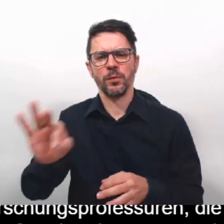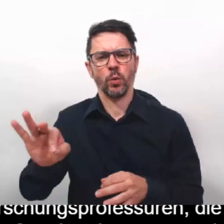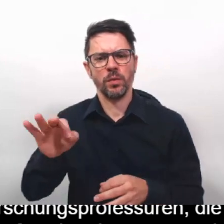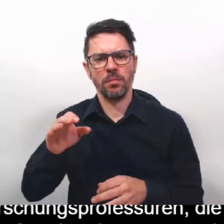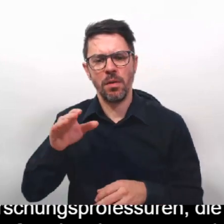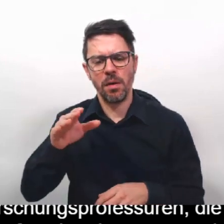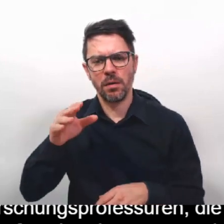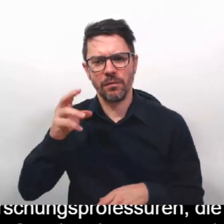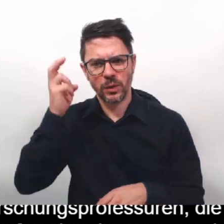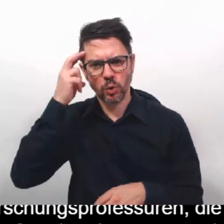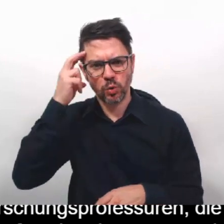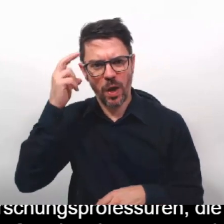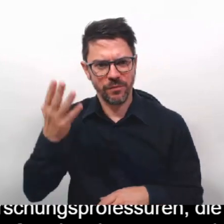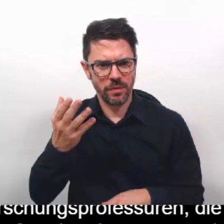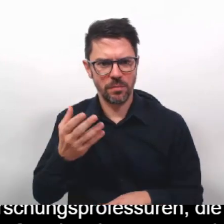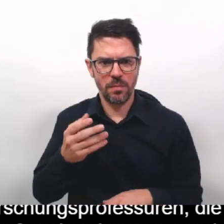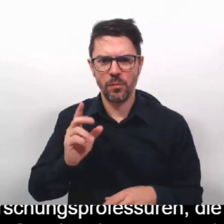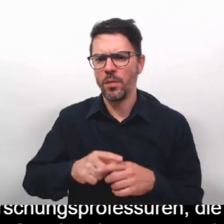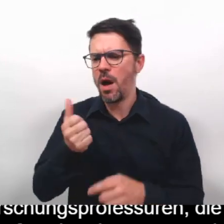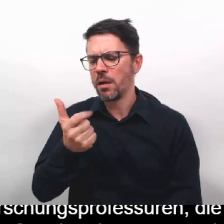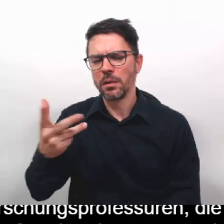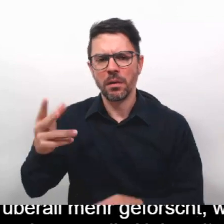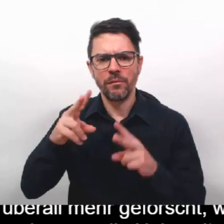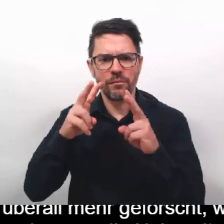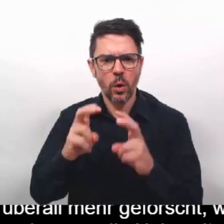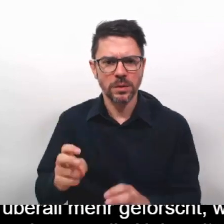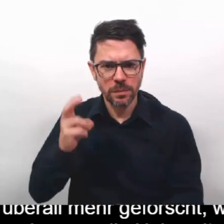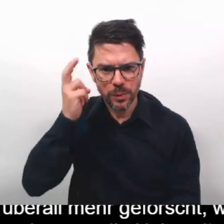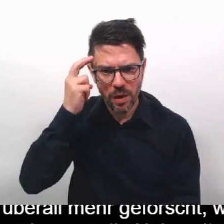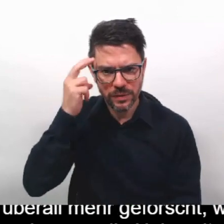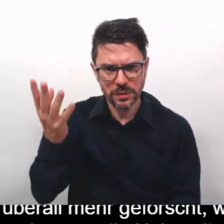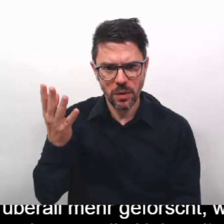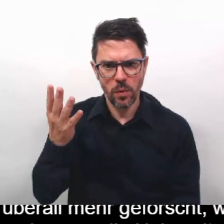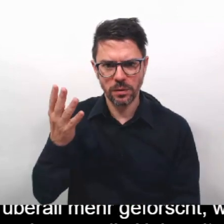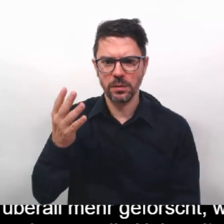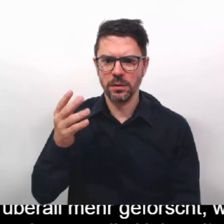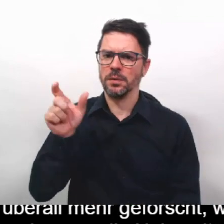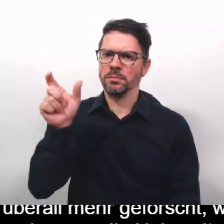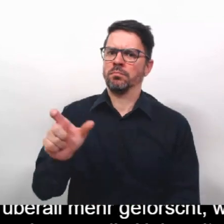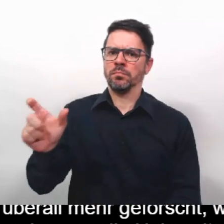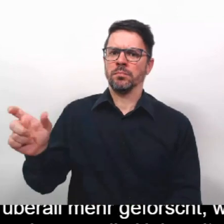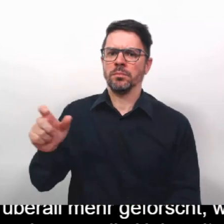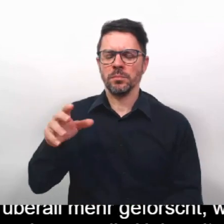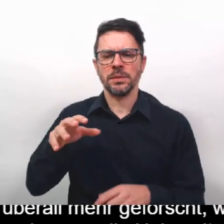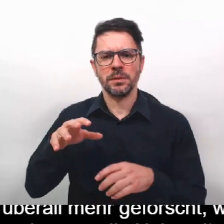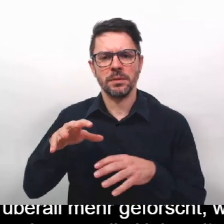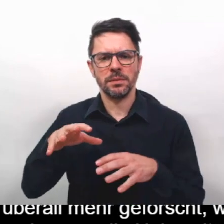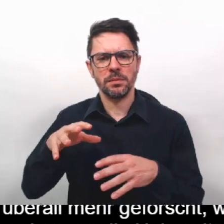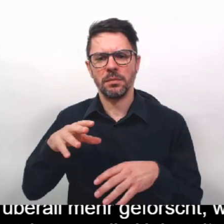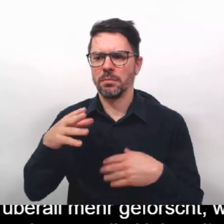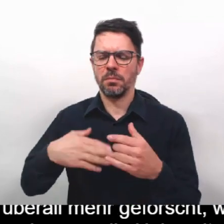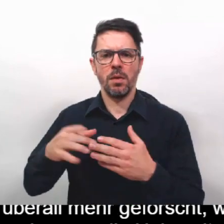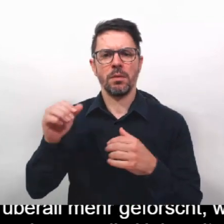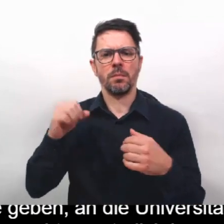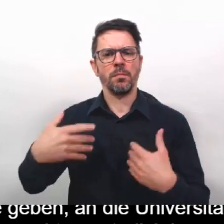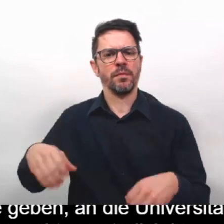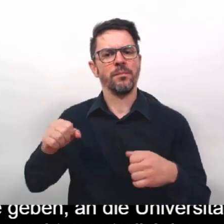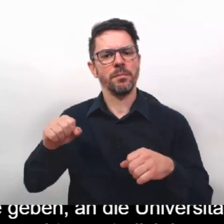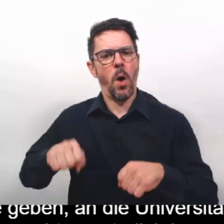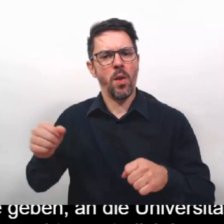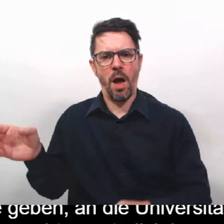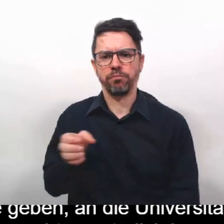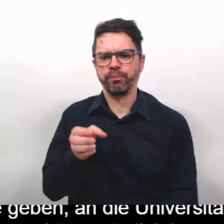Hightech-Agenda genau zum richtigen Zeitpunkt. Wir haben die zusätzlichen Stellen und möchten an der Stelle auch schneller werden, wenn es um das